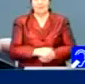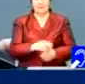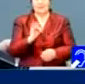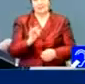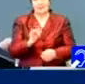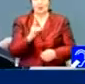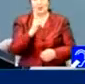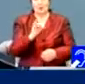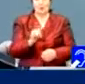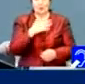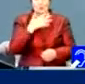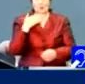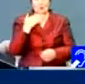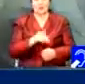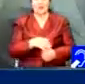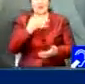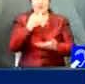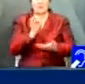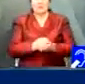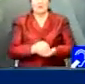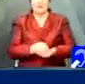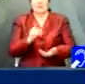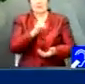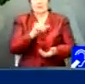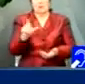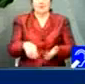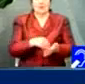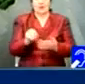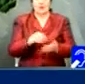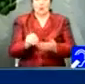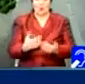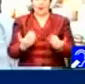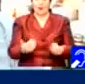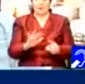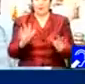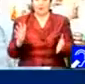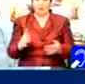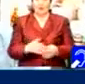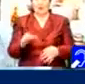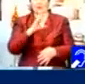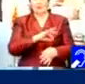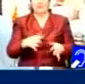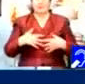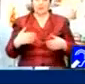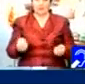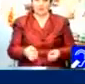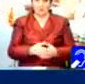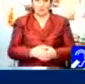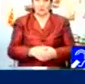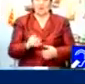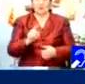cu multă responsabilitate pentru oamenii care cumpără. În primul rând dezvoltă o cultură a consumului sănătos, în pre-doilea rând